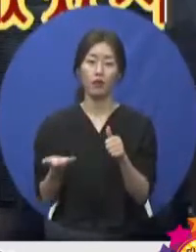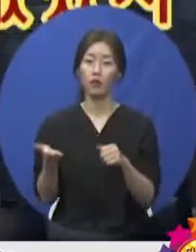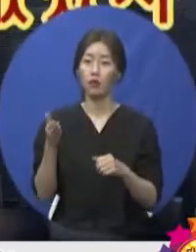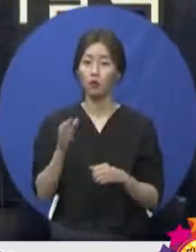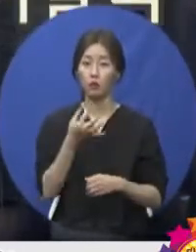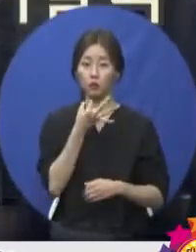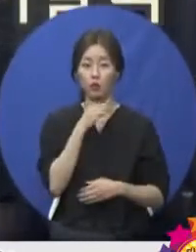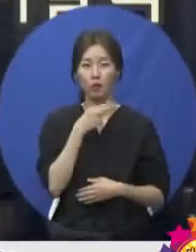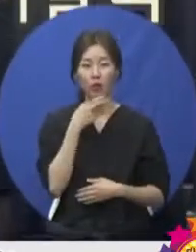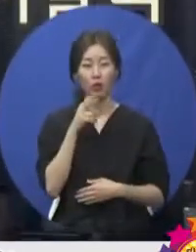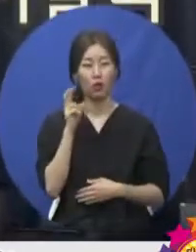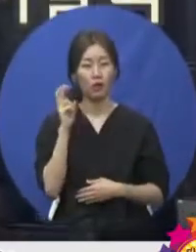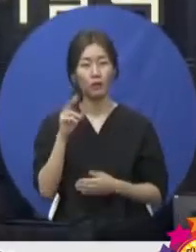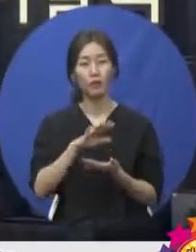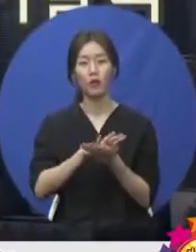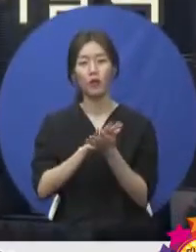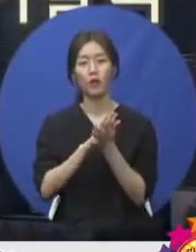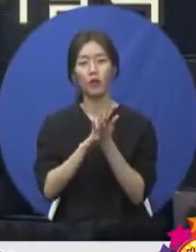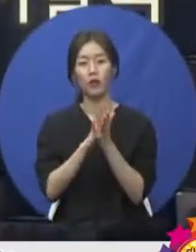소용없겠지.